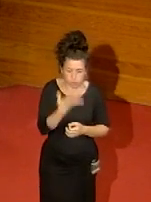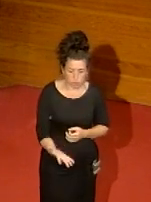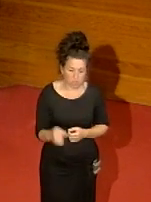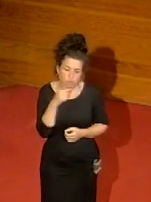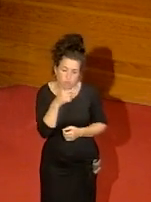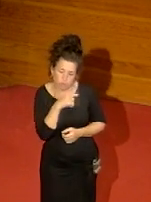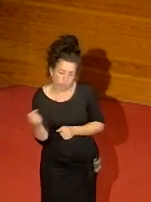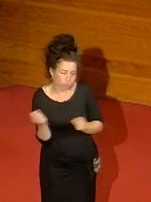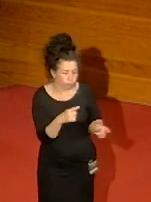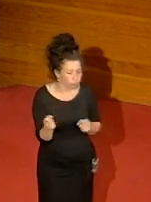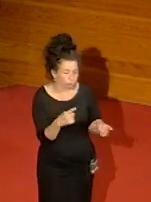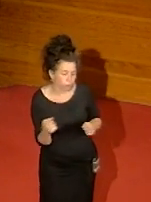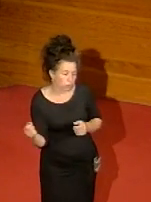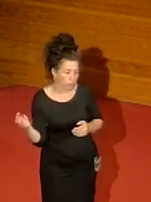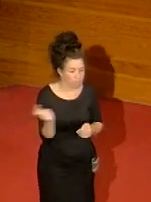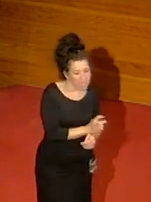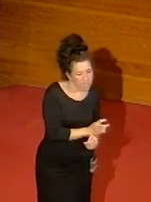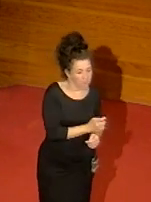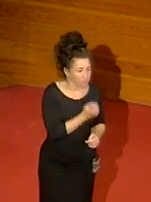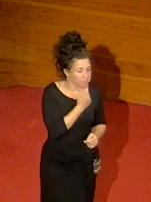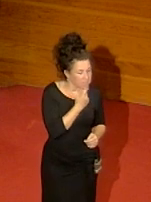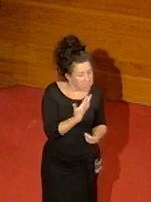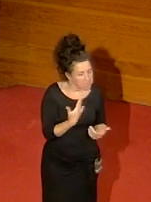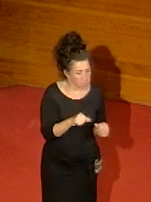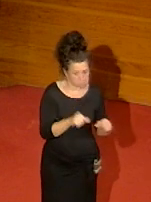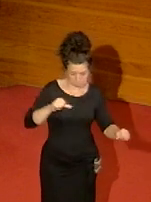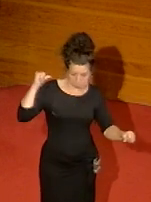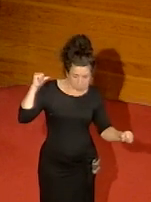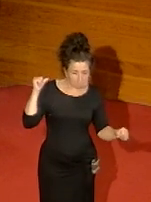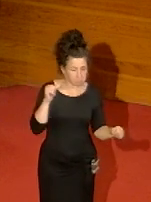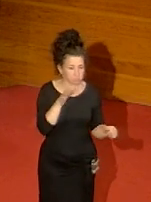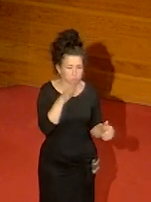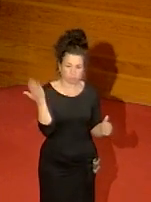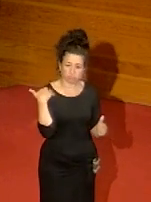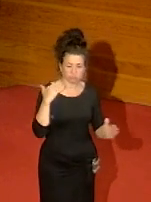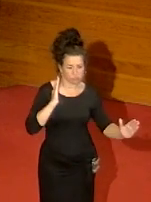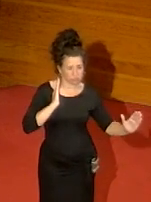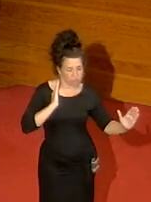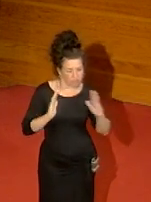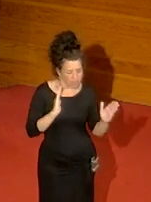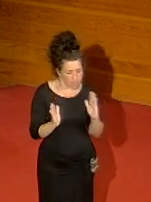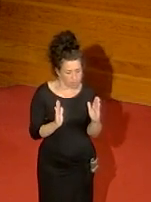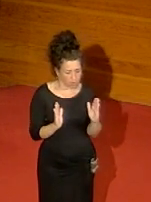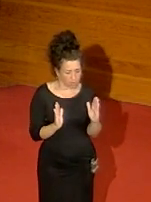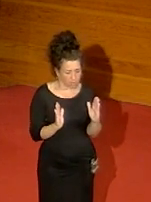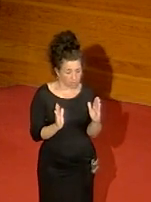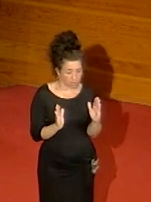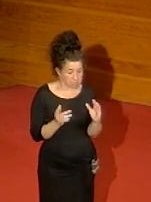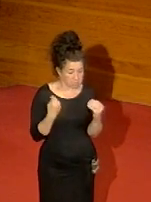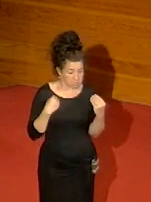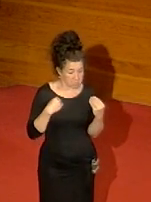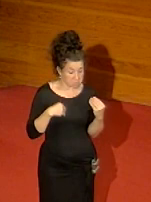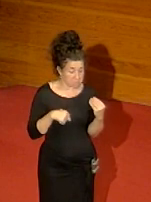asko etorri izan dira historikoki, bere garaian hegoaldekoak iparraldera joaten ziren bezala,